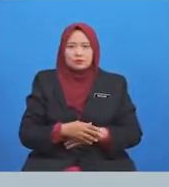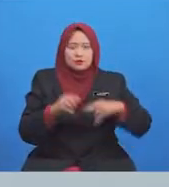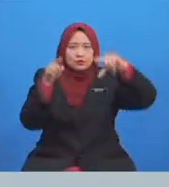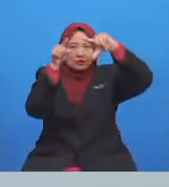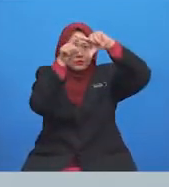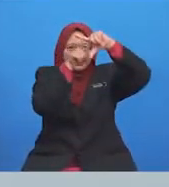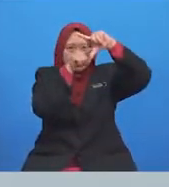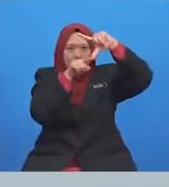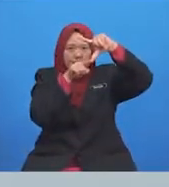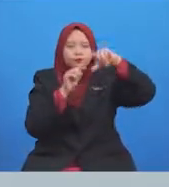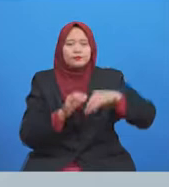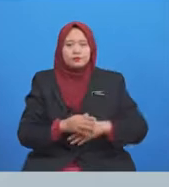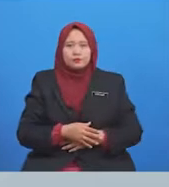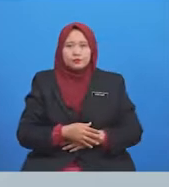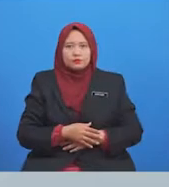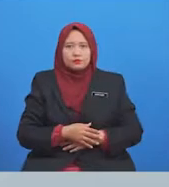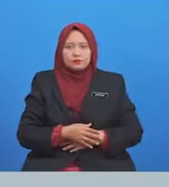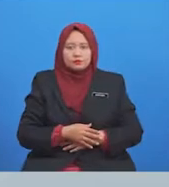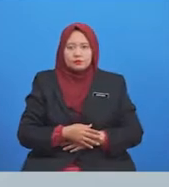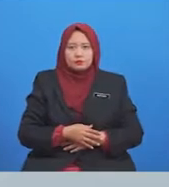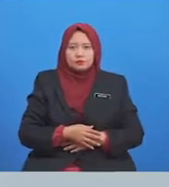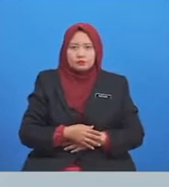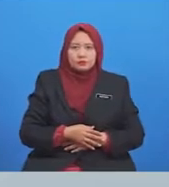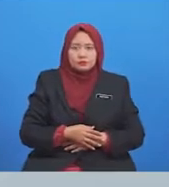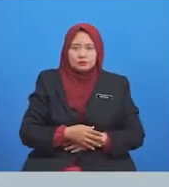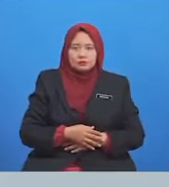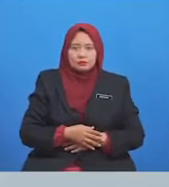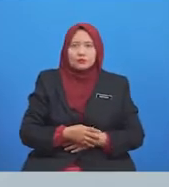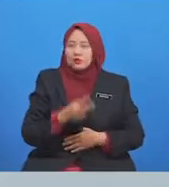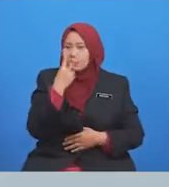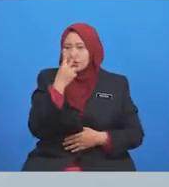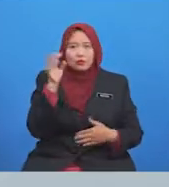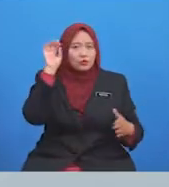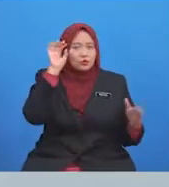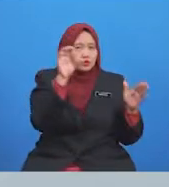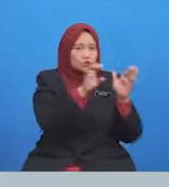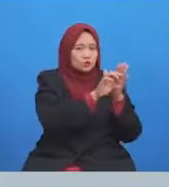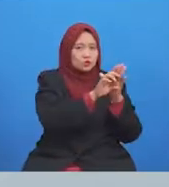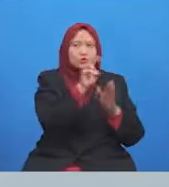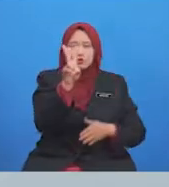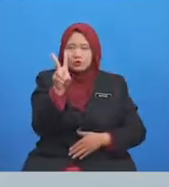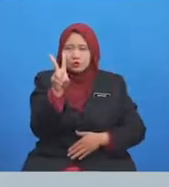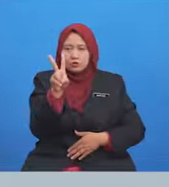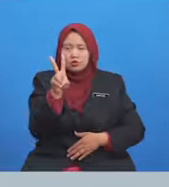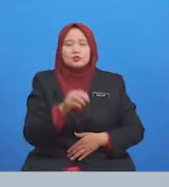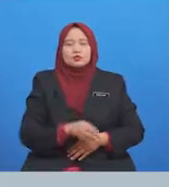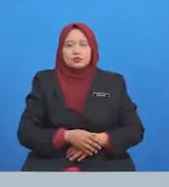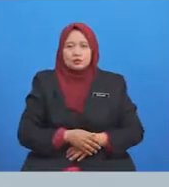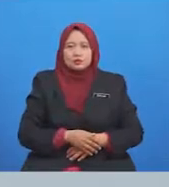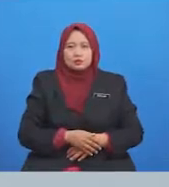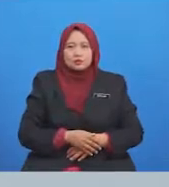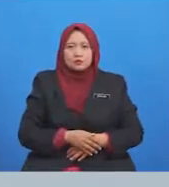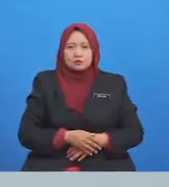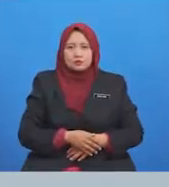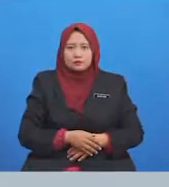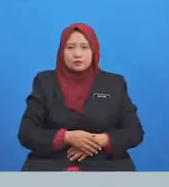Contoh yang kedua pula, sila perhatikan juga bucu-bucu sisi 4 ini.